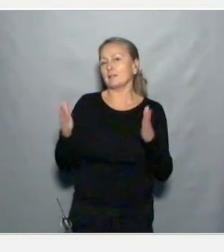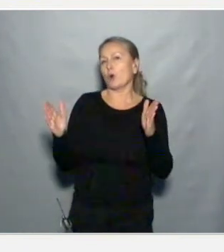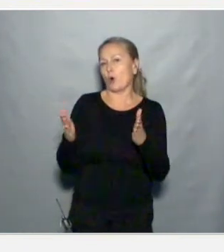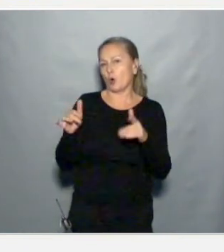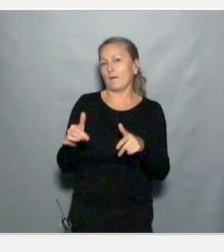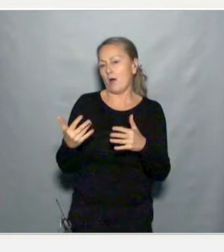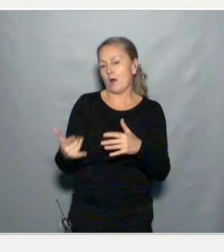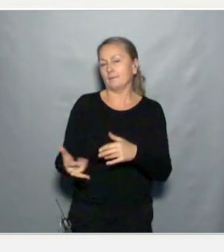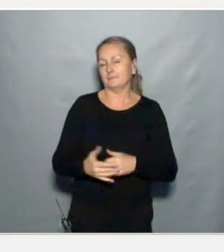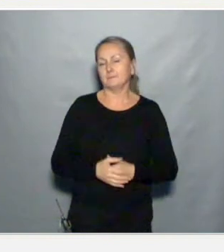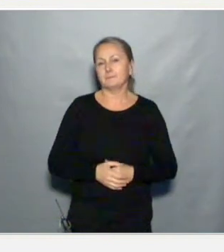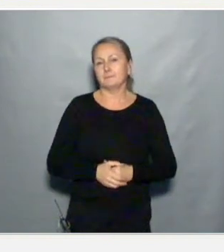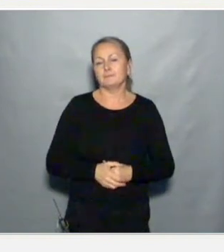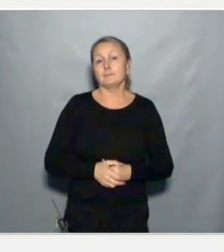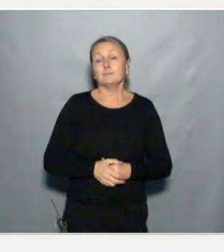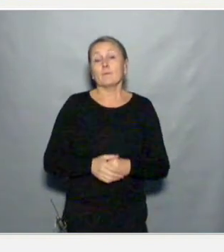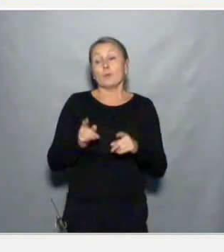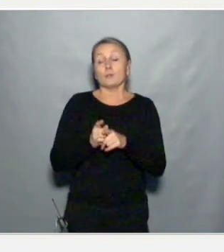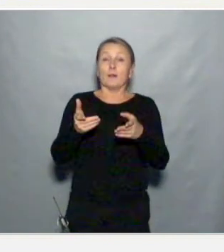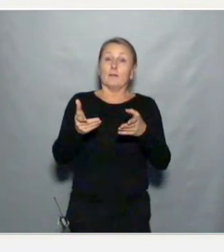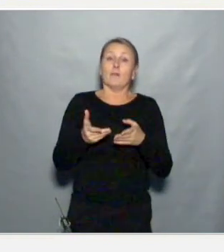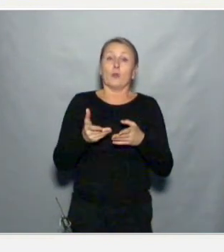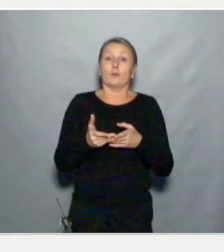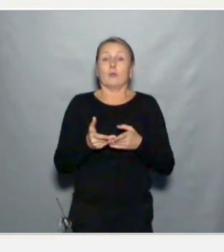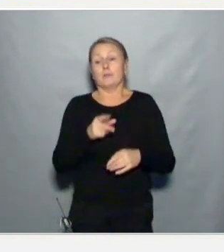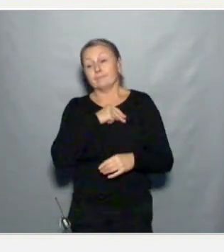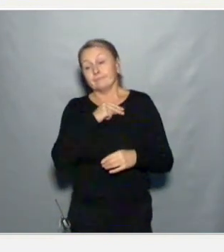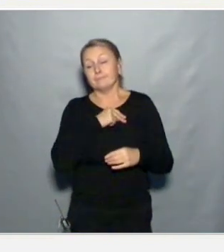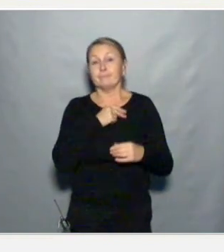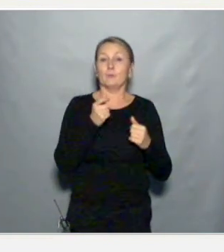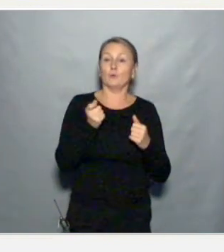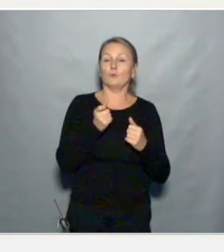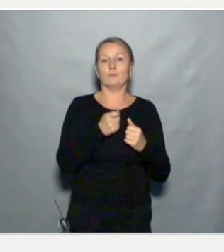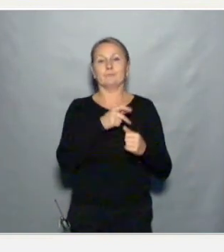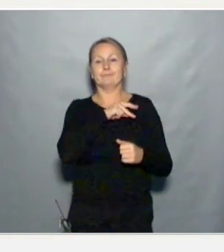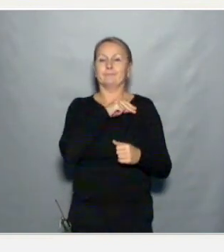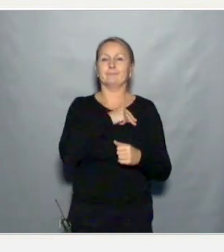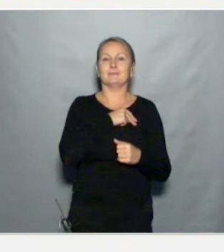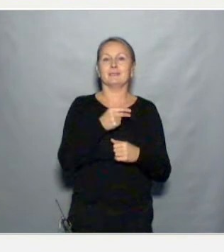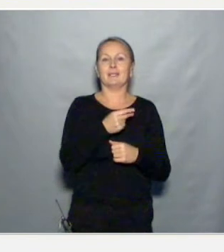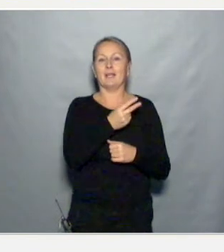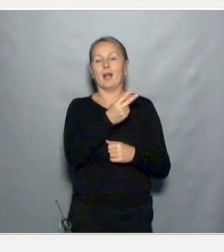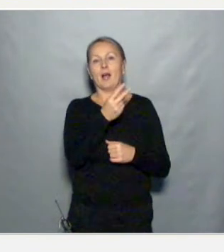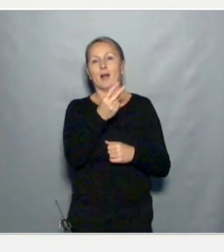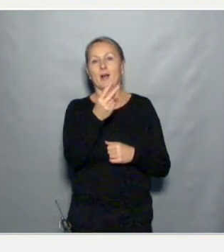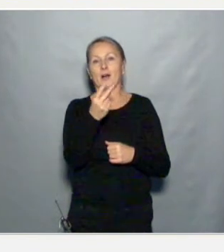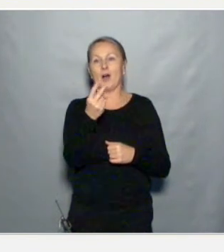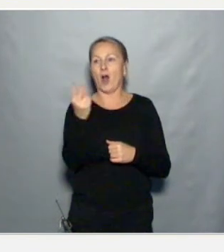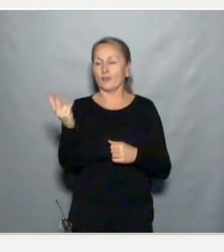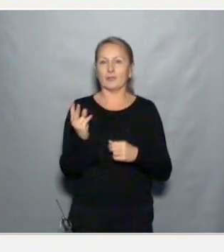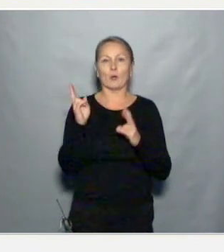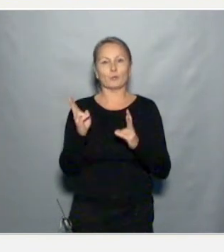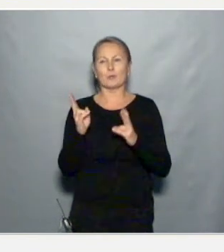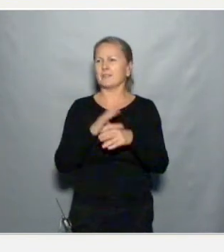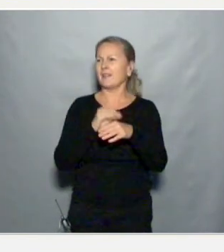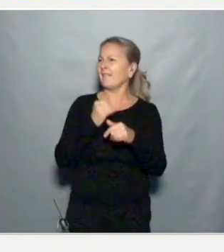bara vad det är. Och så har jag fått en del utmärkelser och nominerats till andra. Och i Sverige, jag